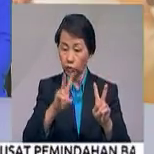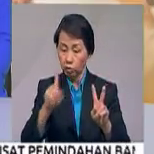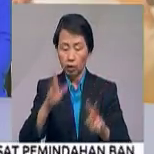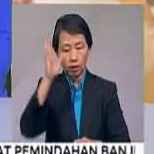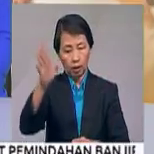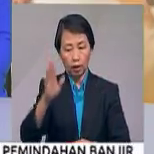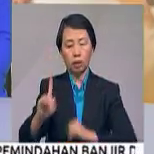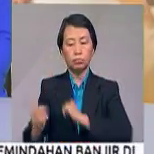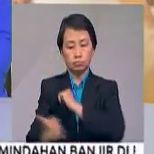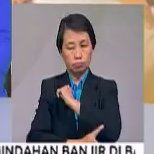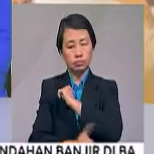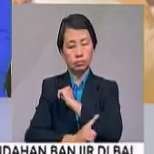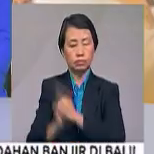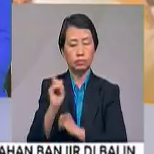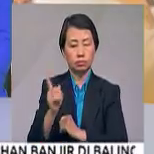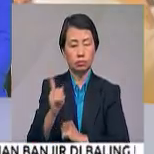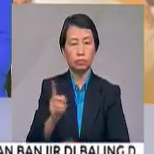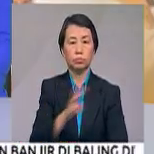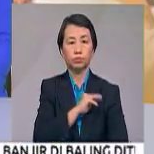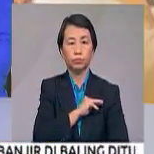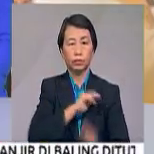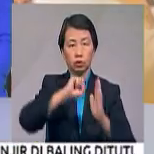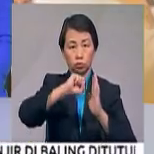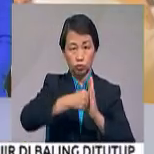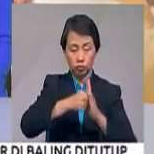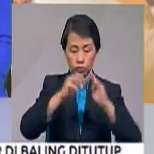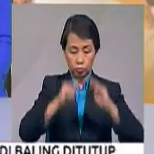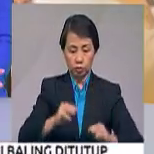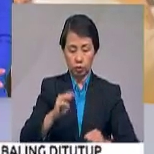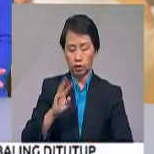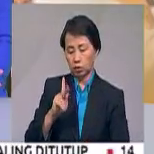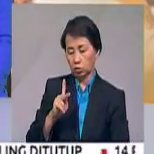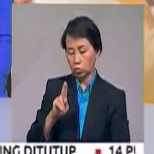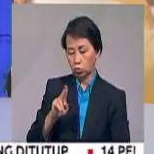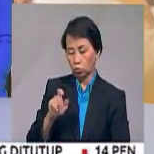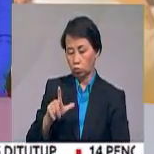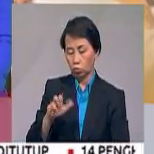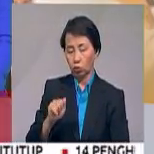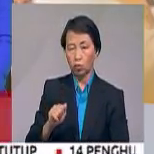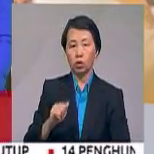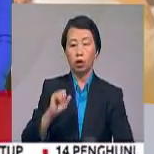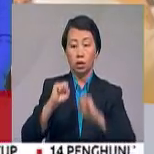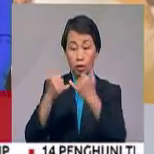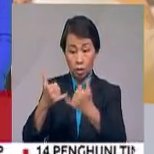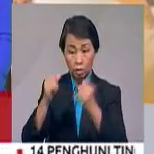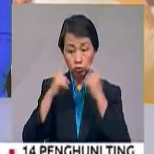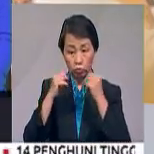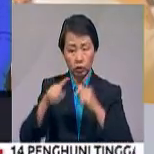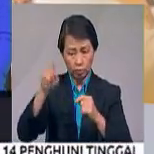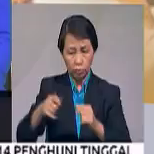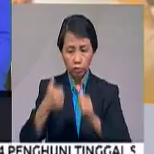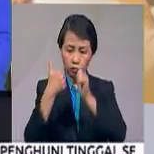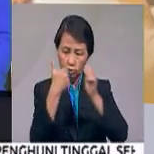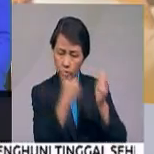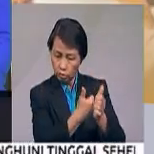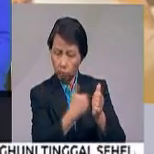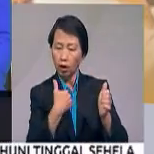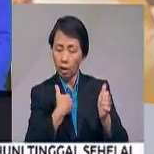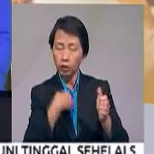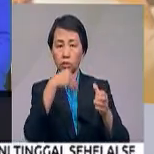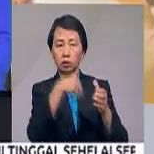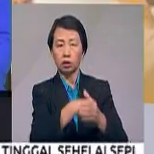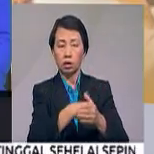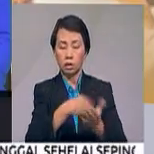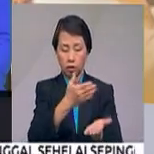berdepan tindakan. Tegas Menteri Sumber Manusia M. Kulasegaran, majikan swasta perlu mematuhi perkara itu yang terkandung